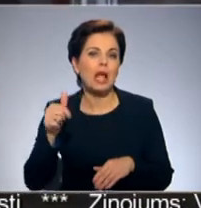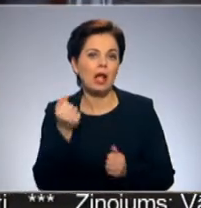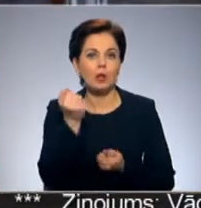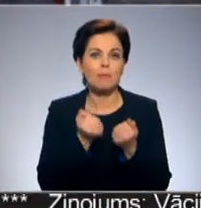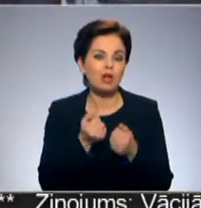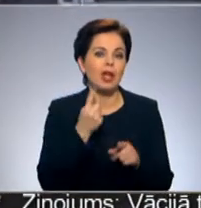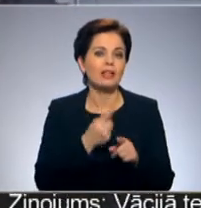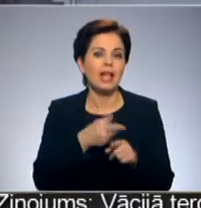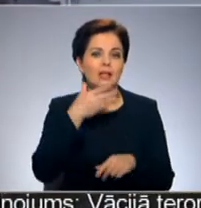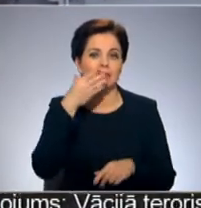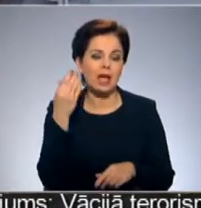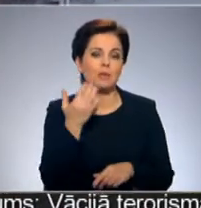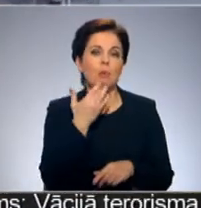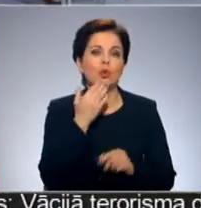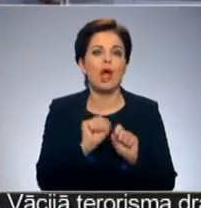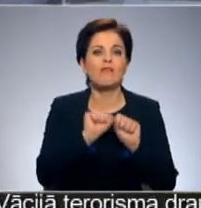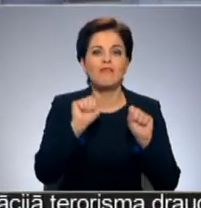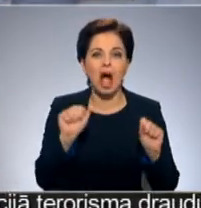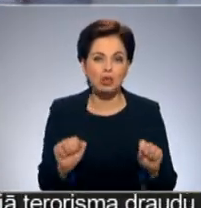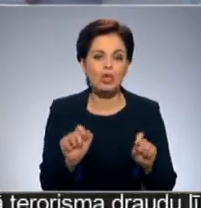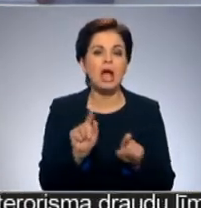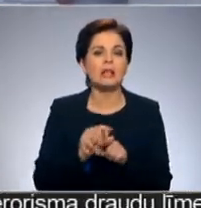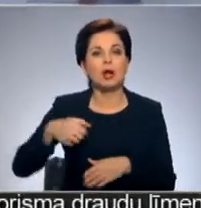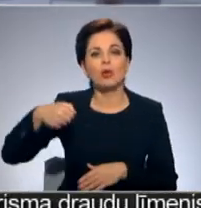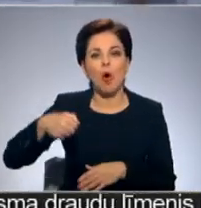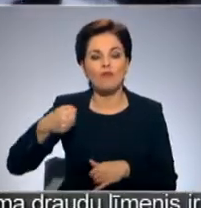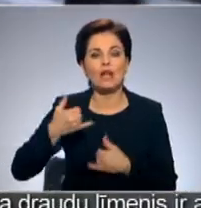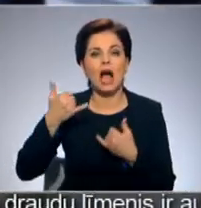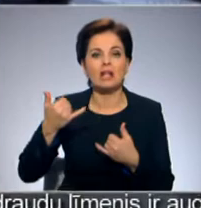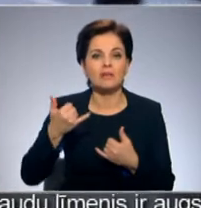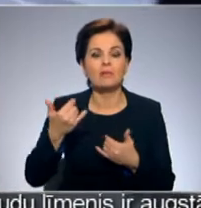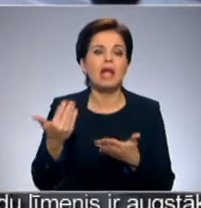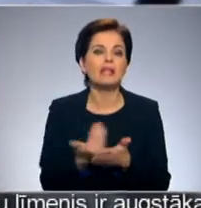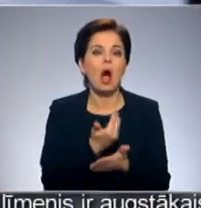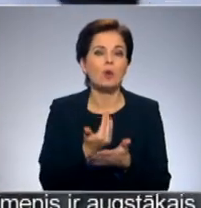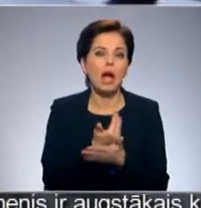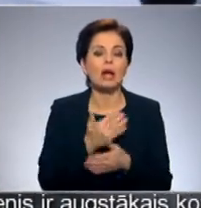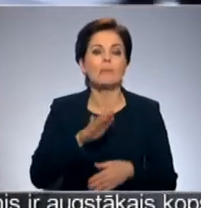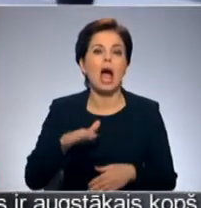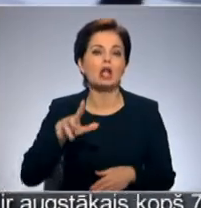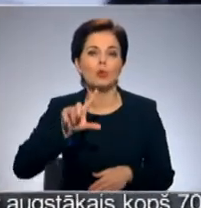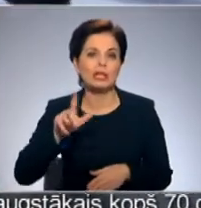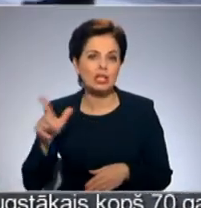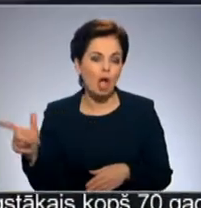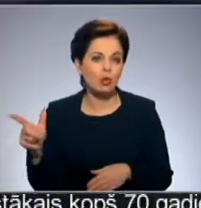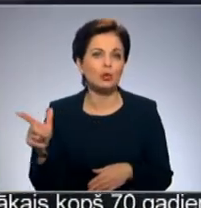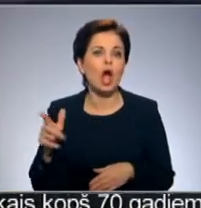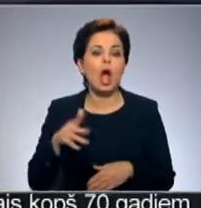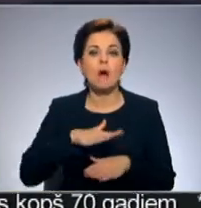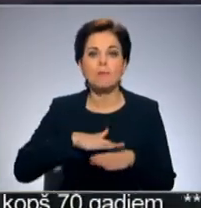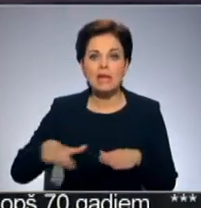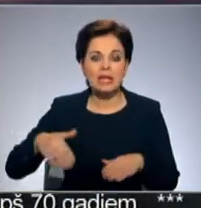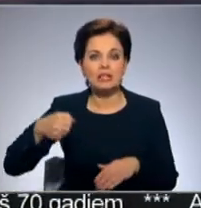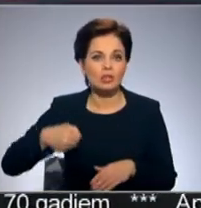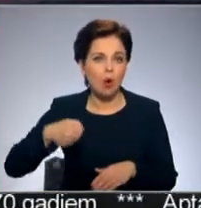Nedrīkstot aizmirst arī par multiņu varoņiem. Tāpat koferī vieta atvēlēta pašai jaunākajai bērnu literatūrai. Kad koferis pilns, Skruntas